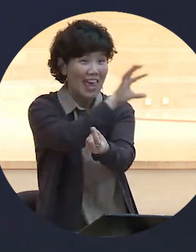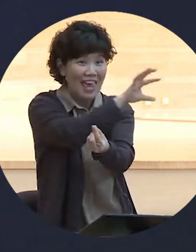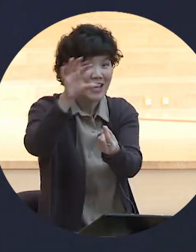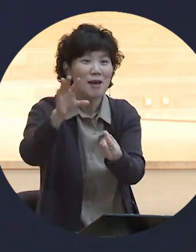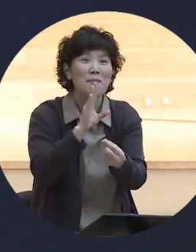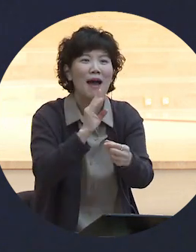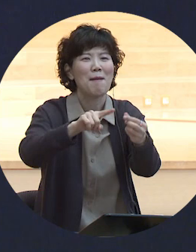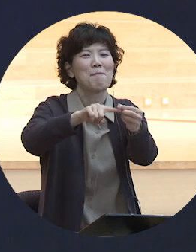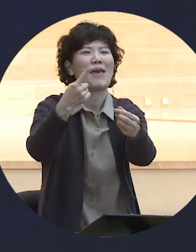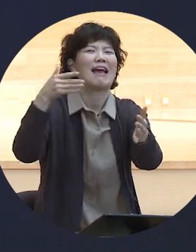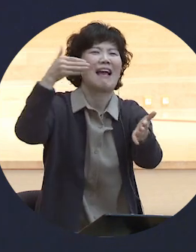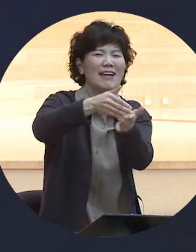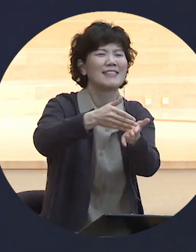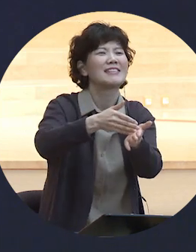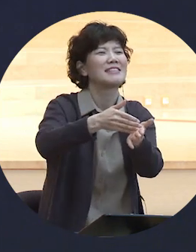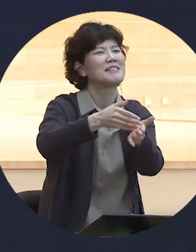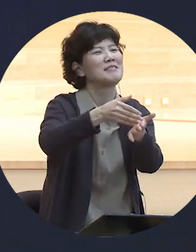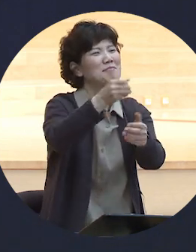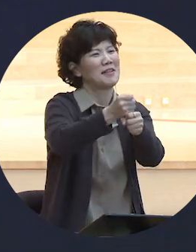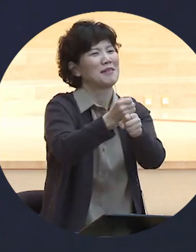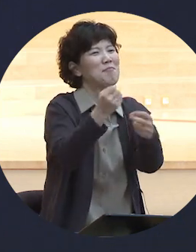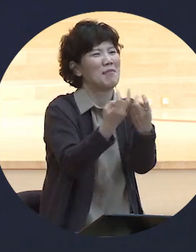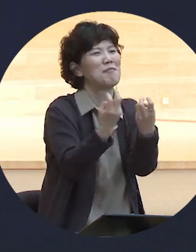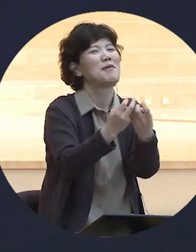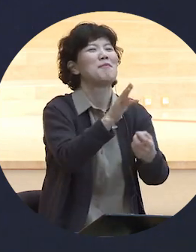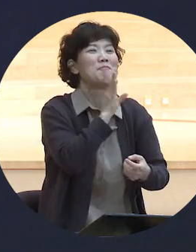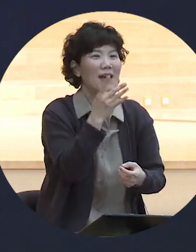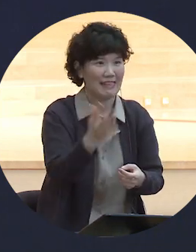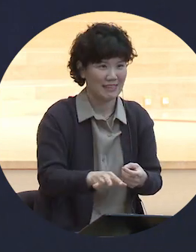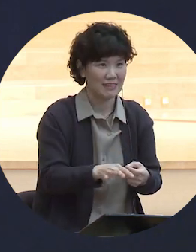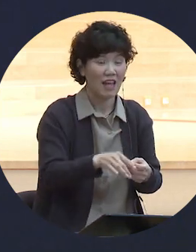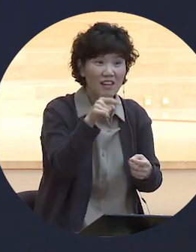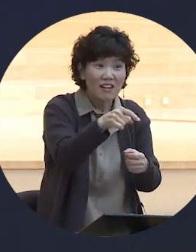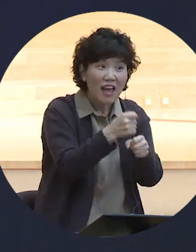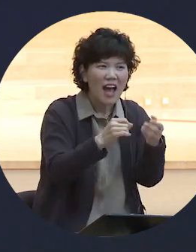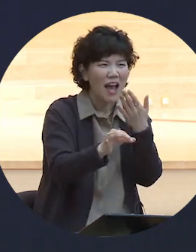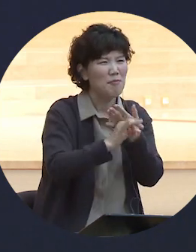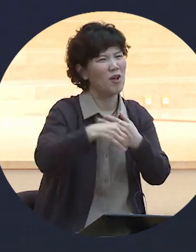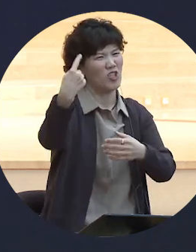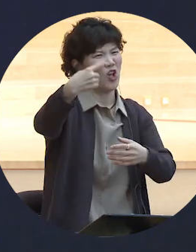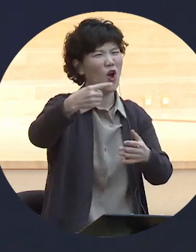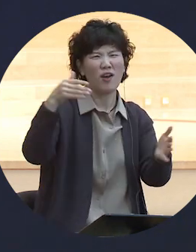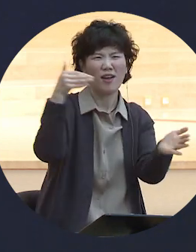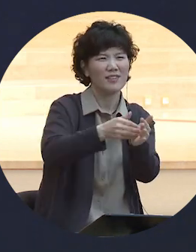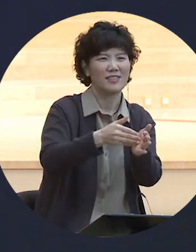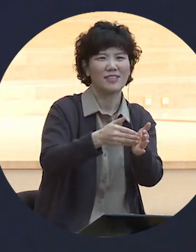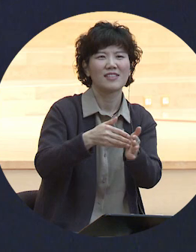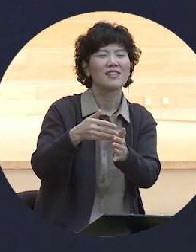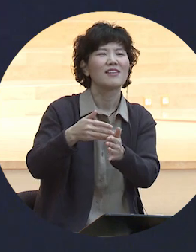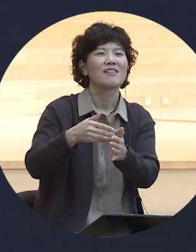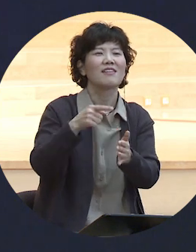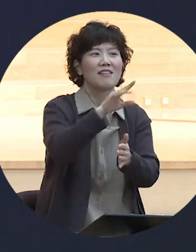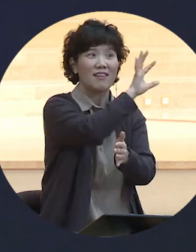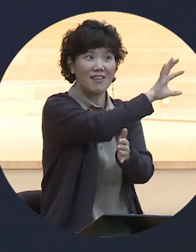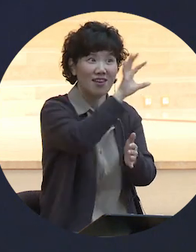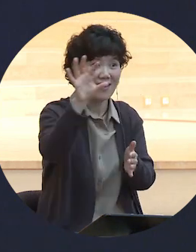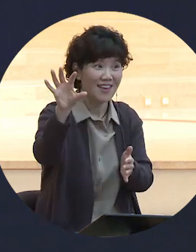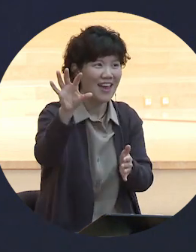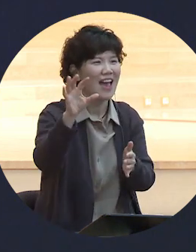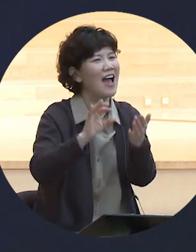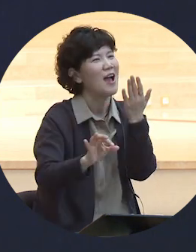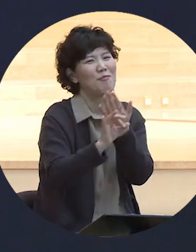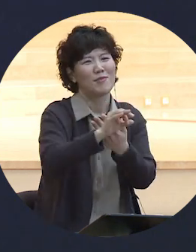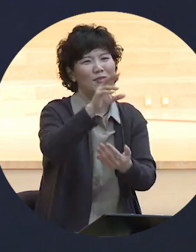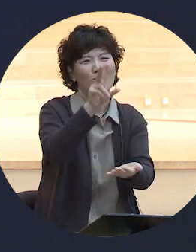그렇게 100번째까지 해야 되죠. 이렇게 하면 100개가 아니라 1000개를 만들어도 스승이 준 원형을 본딴 그런